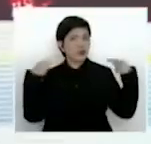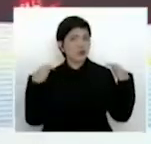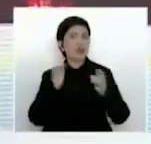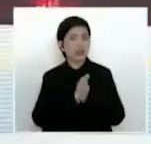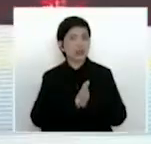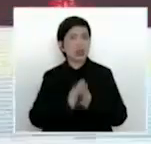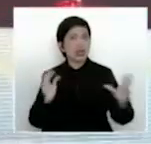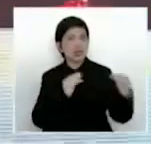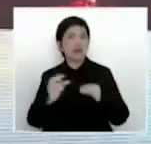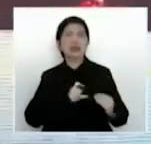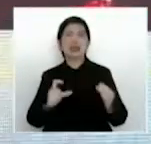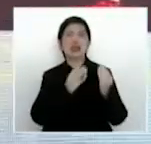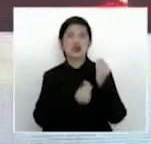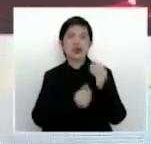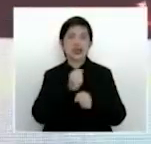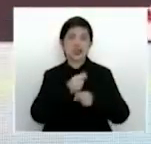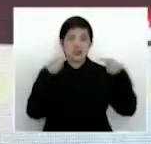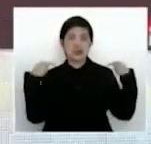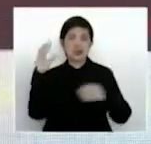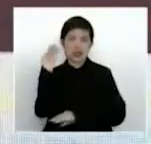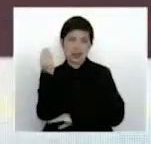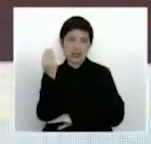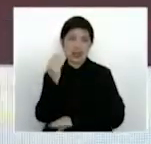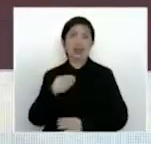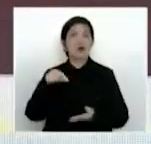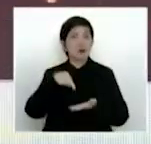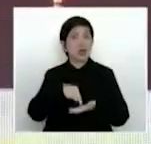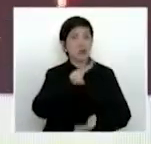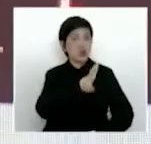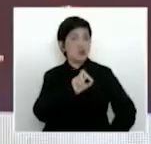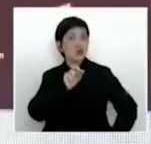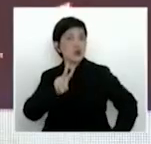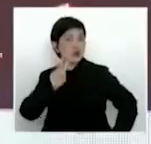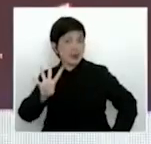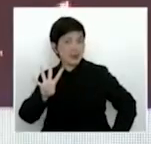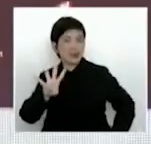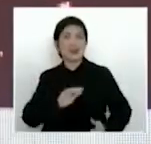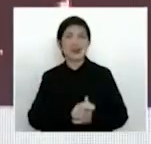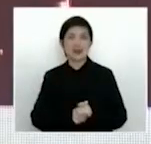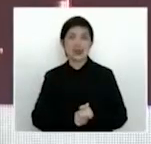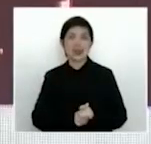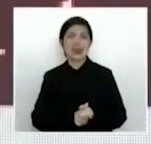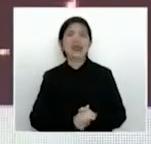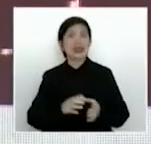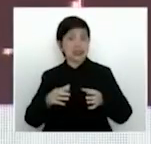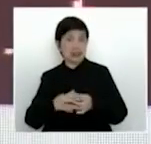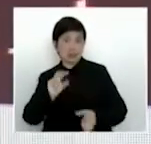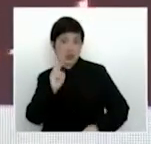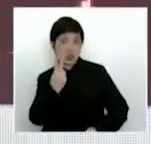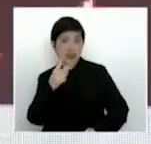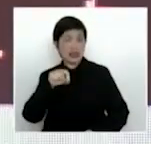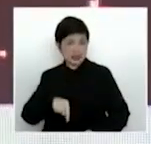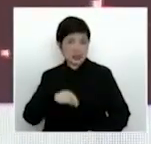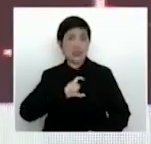wakil gubernur DKI Jakarta tahun pemilihan 2024 dan hadirin pada segmen kedua ini calon